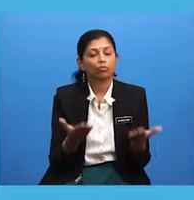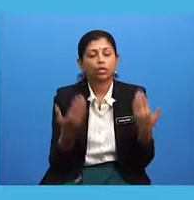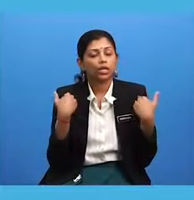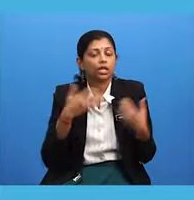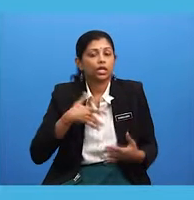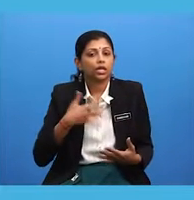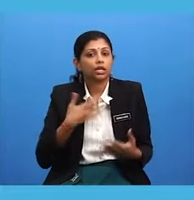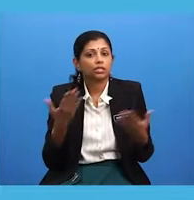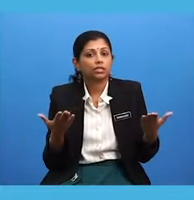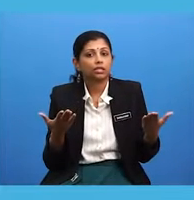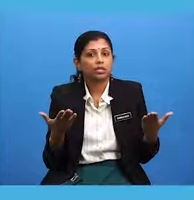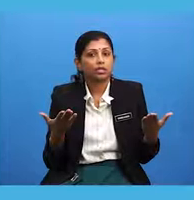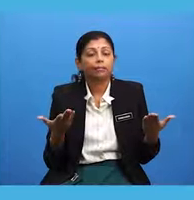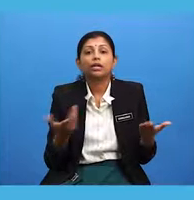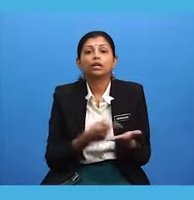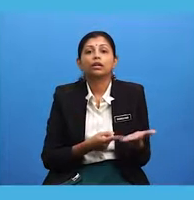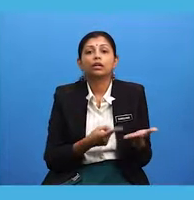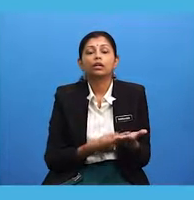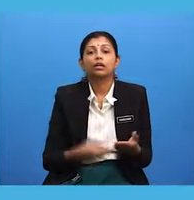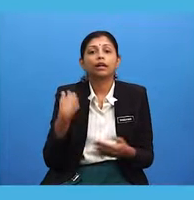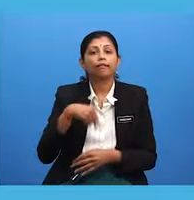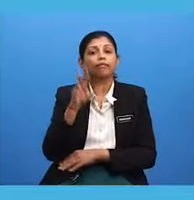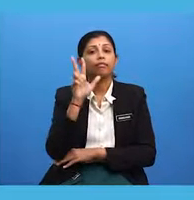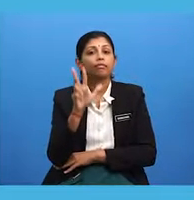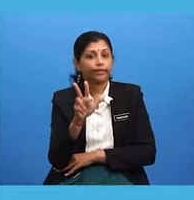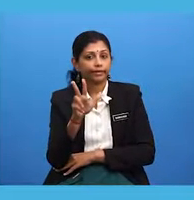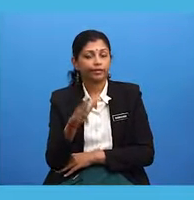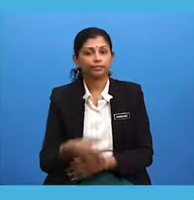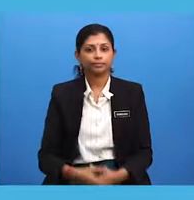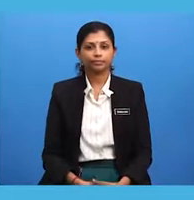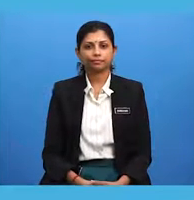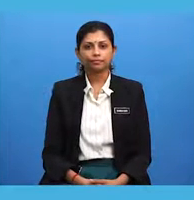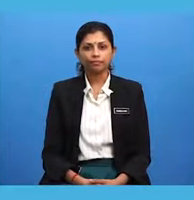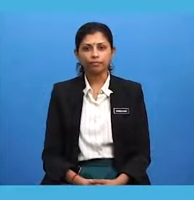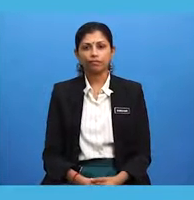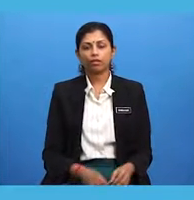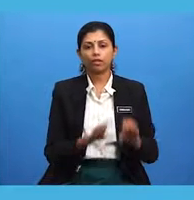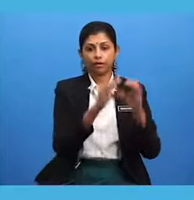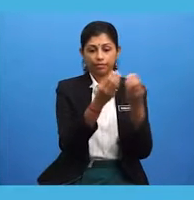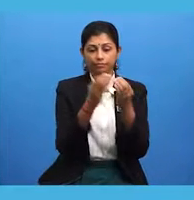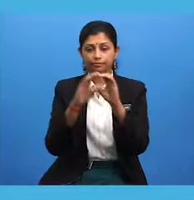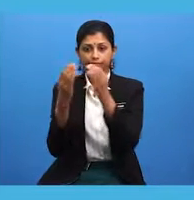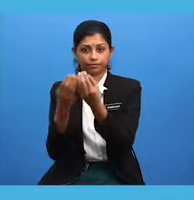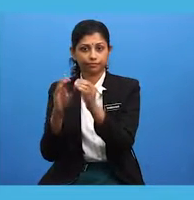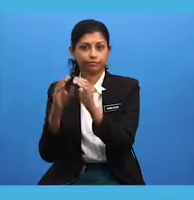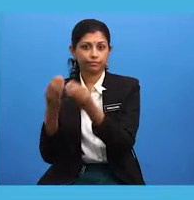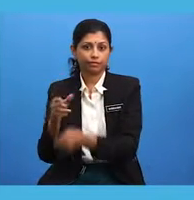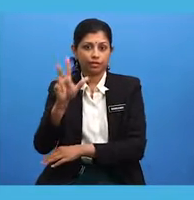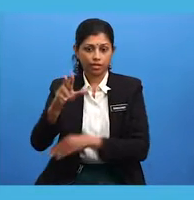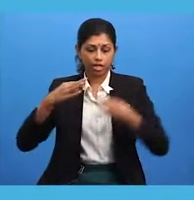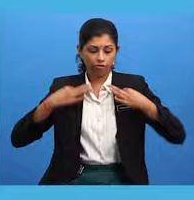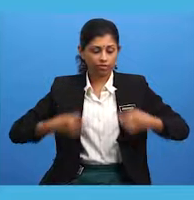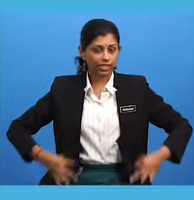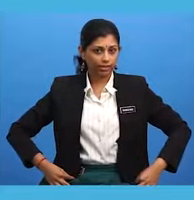Gejala-gejala yang dialami boleh dikelaskan kepada 3 kategori, iaitu